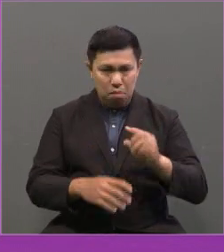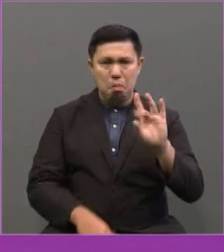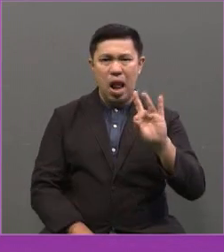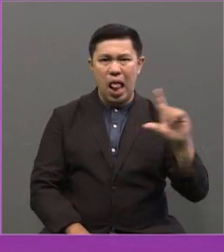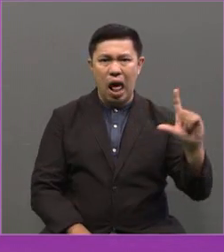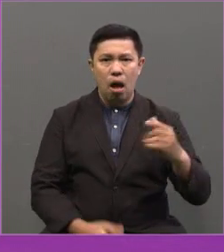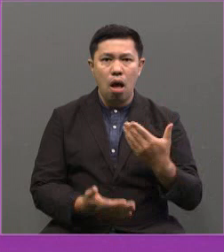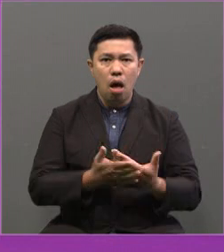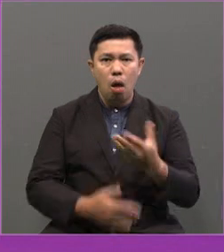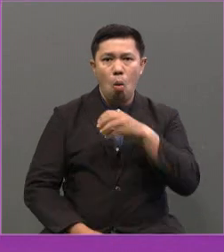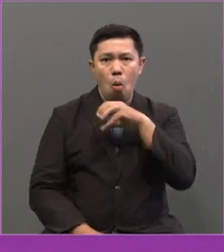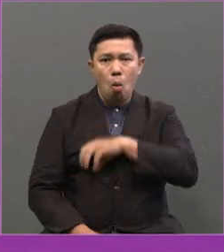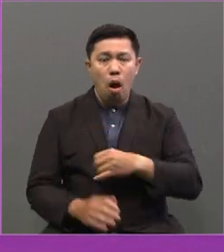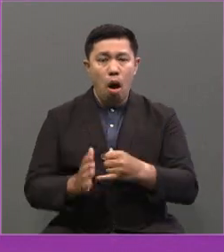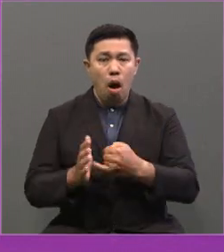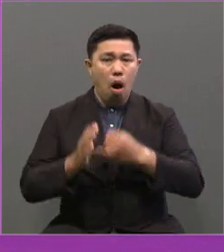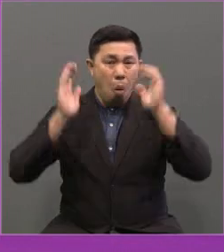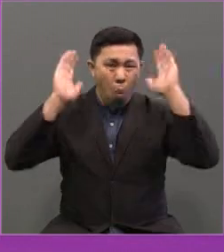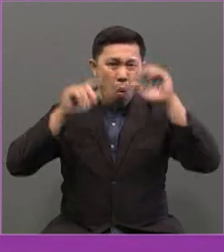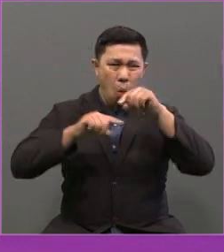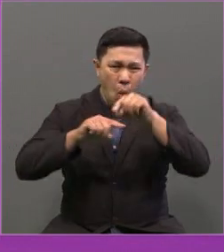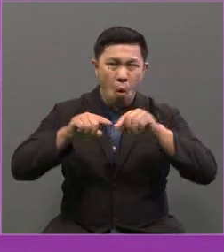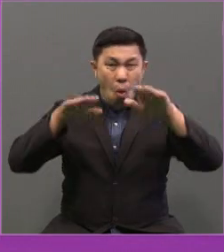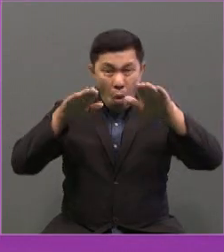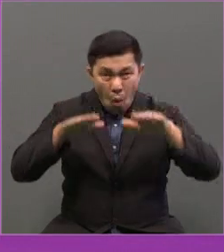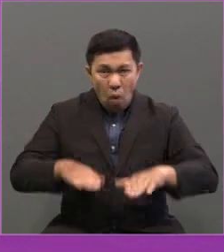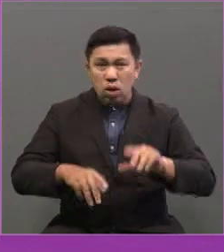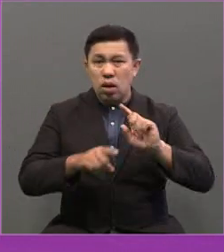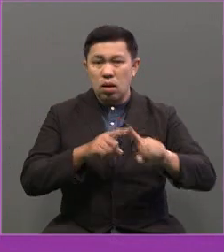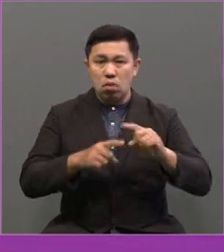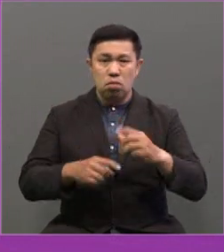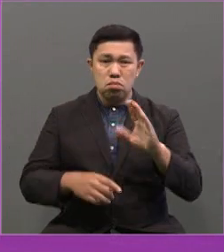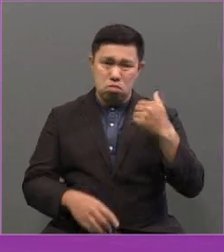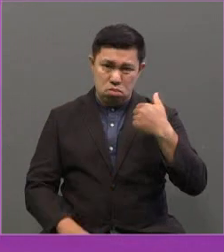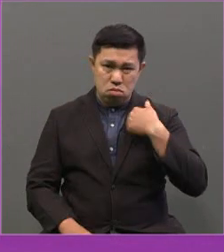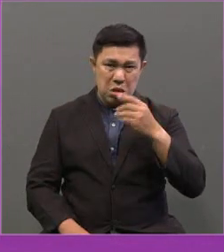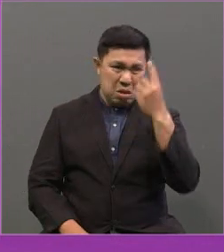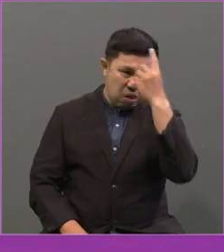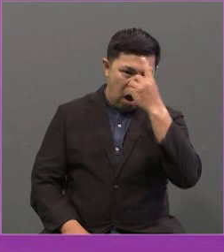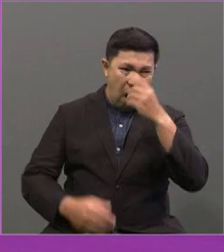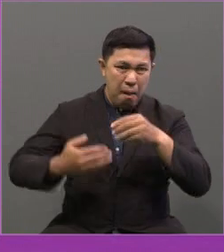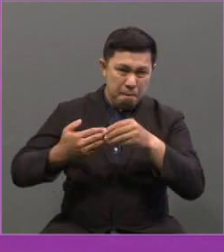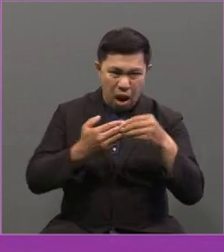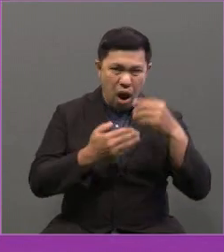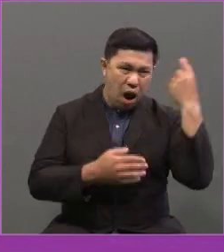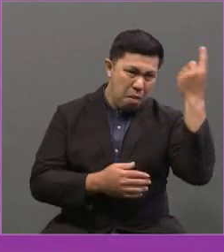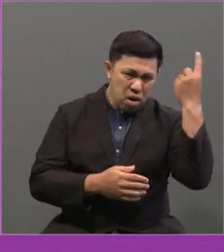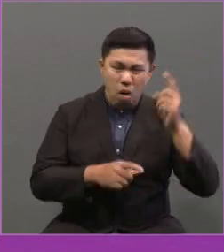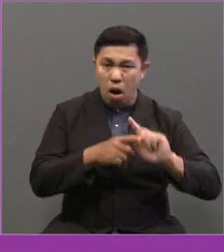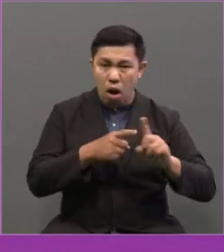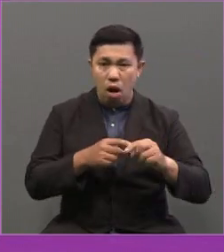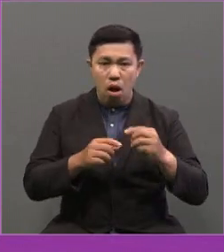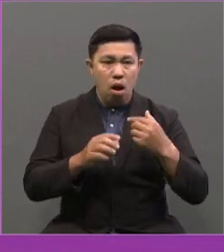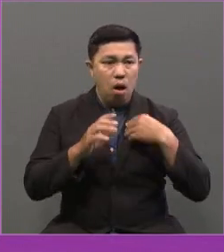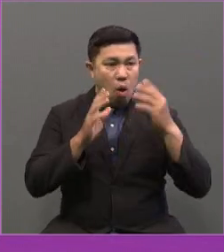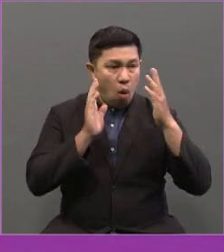ง่ายนะ คือแบบโอ้โหมีโปรโมชั่นลดแลกแจกแถมมีนำเสนอบอกมีดาราไปเที่ยวพร้อมกันด้วย มา5